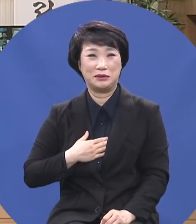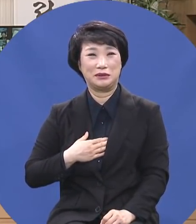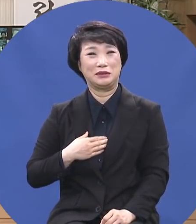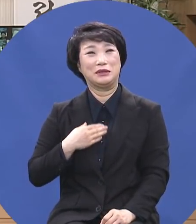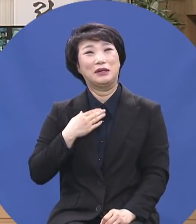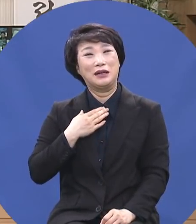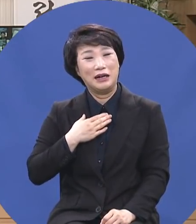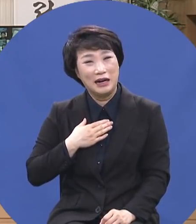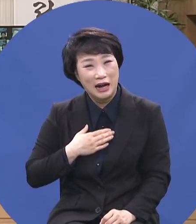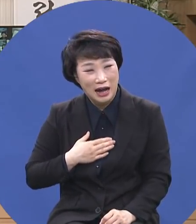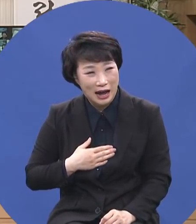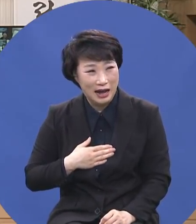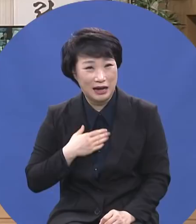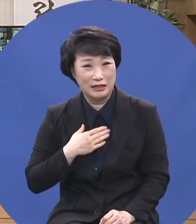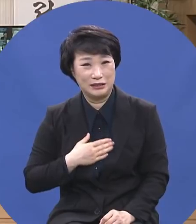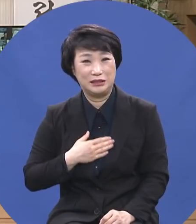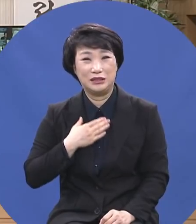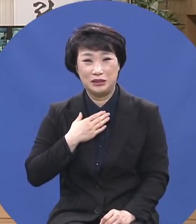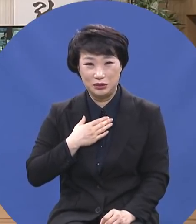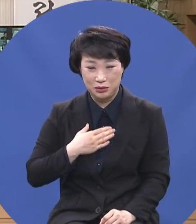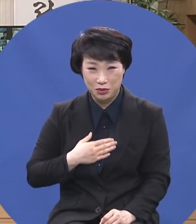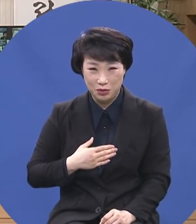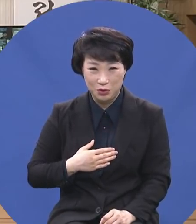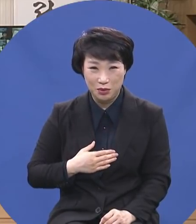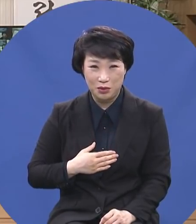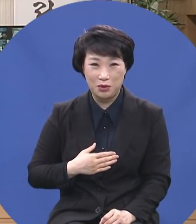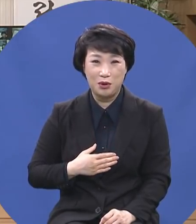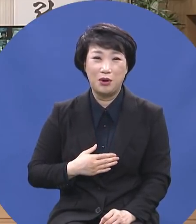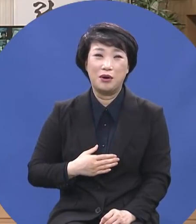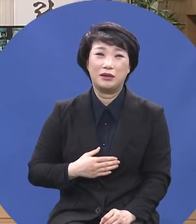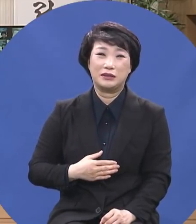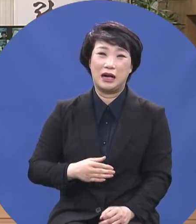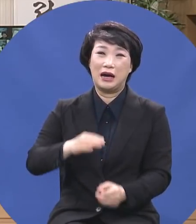연약함을 아시고